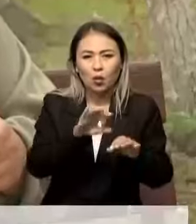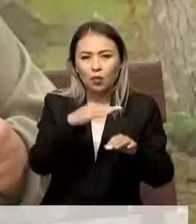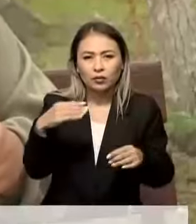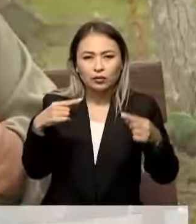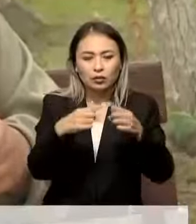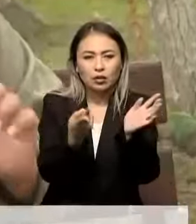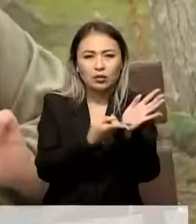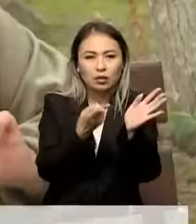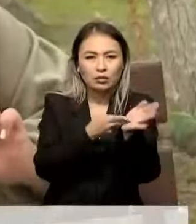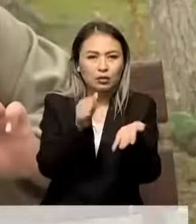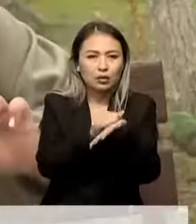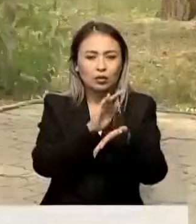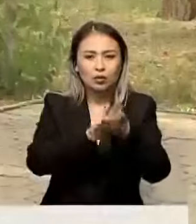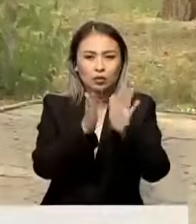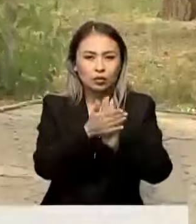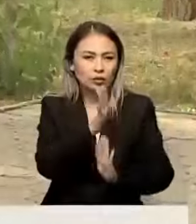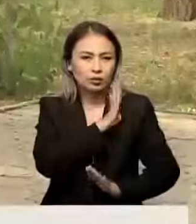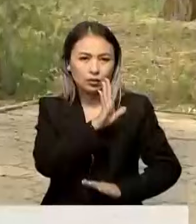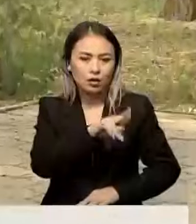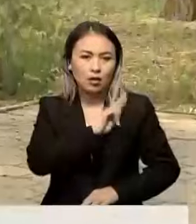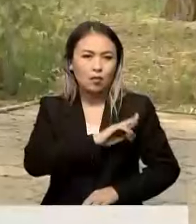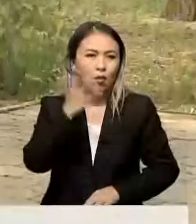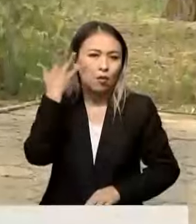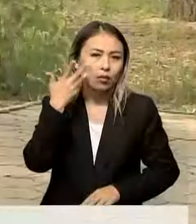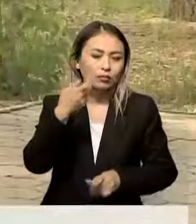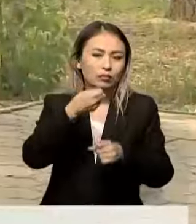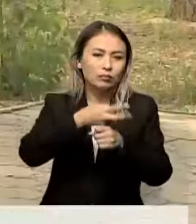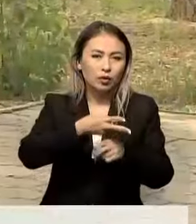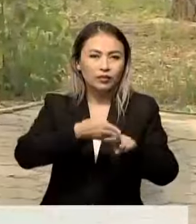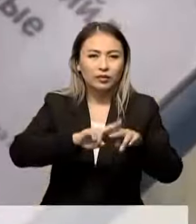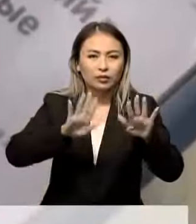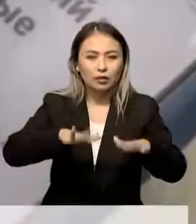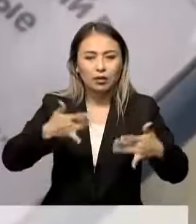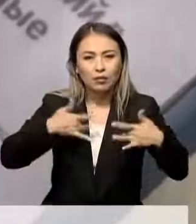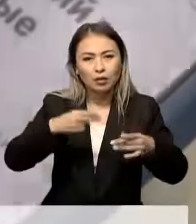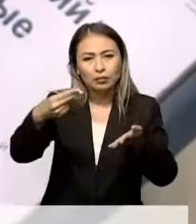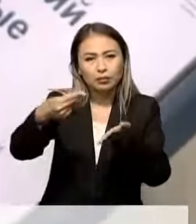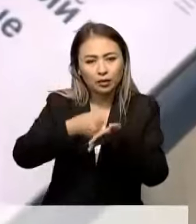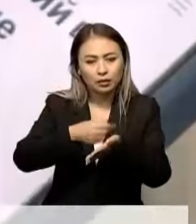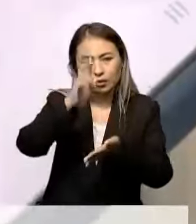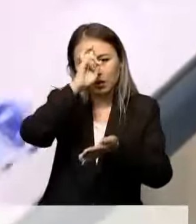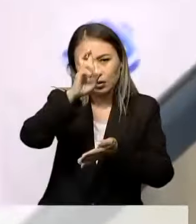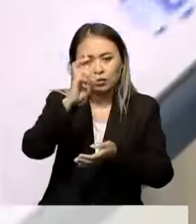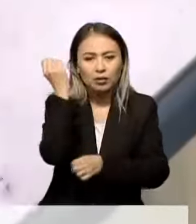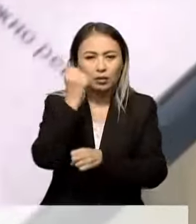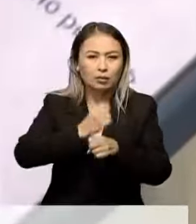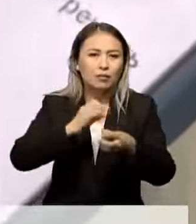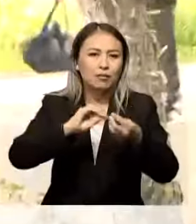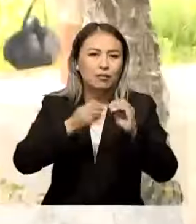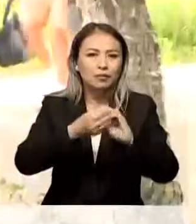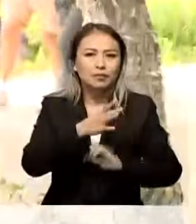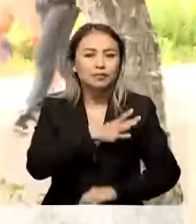оны дәлелдейтін келісім шарты болмаған. Кейін жұмыстан шығар кезде өзіне тиесілі өтемақыларды алуға жұмыс беруші тараптан кедергілер